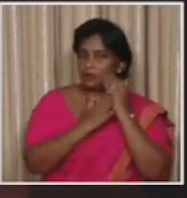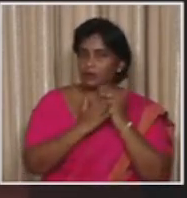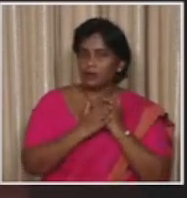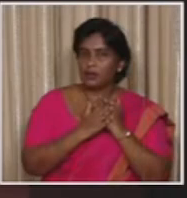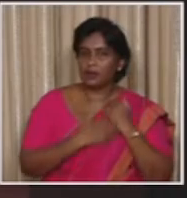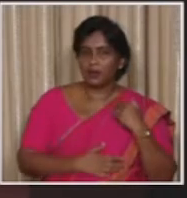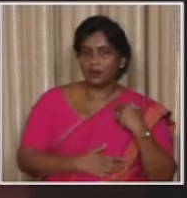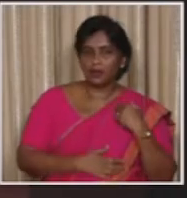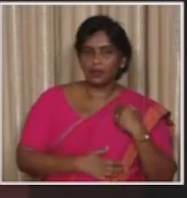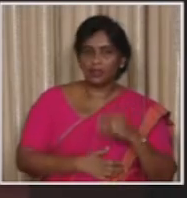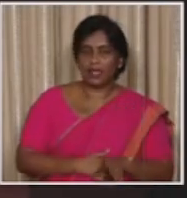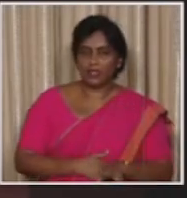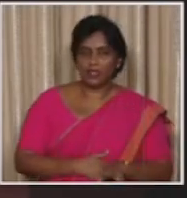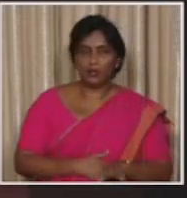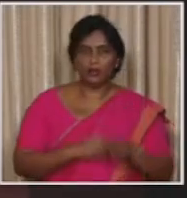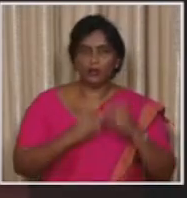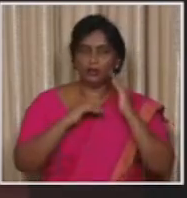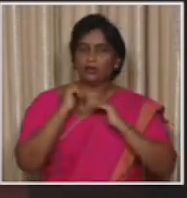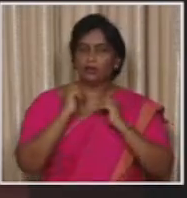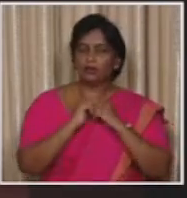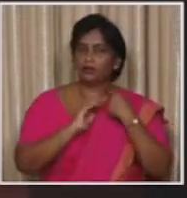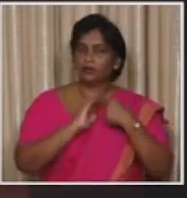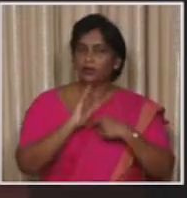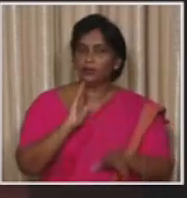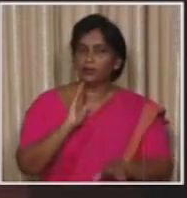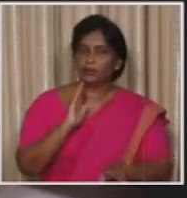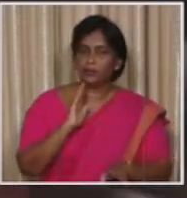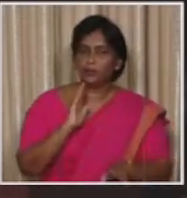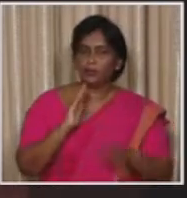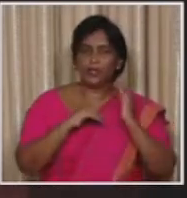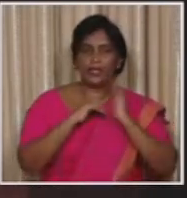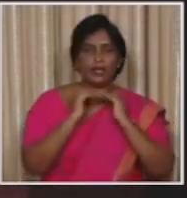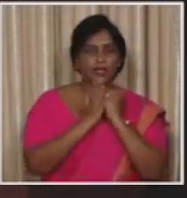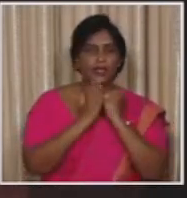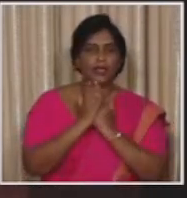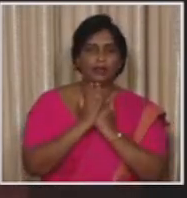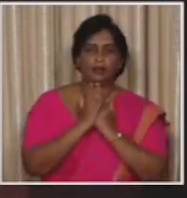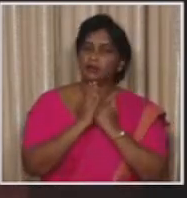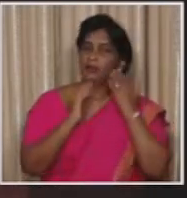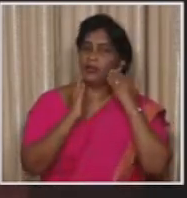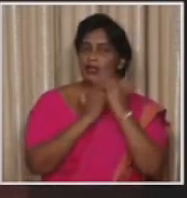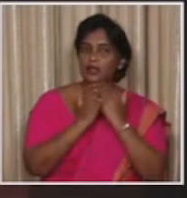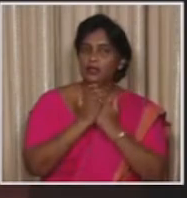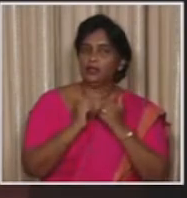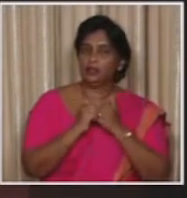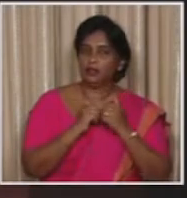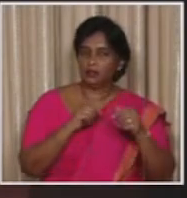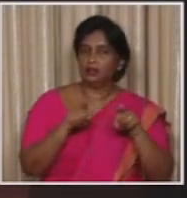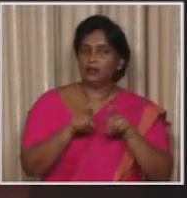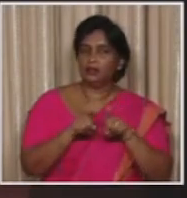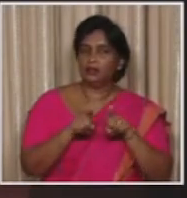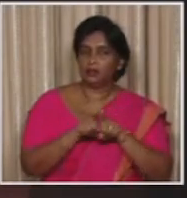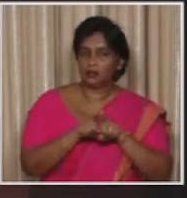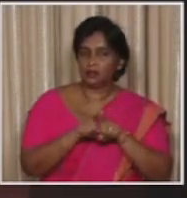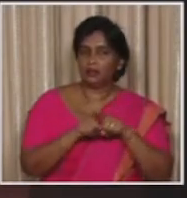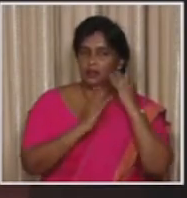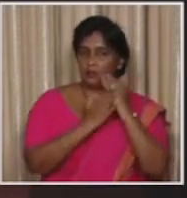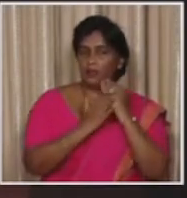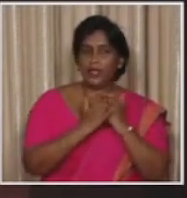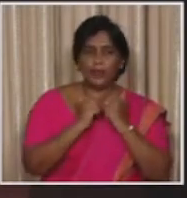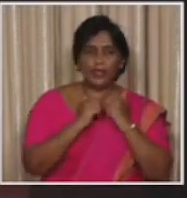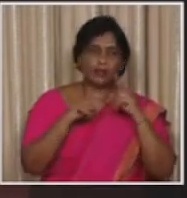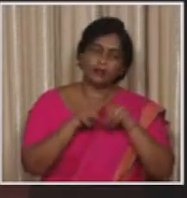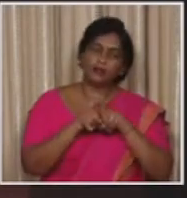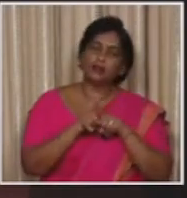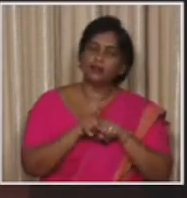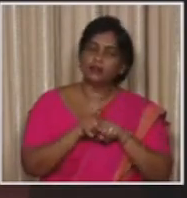රාජපක්ෂලගේ ආශිර්වාදයෙන් රට බංකොලොත් කරපු පොහට්ටු කල්ලියෙන් යැපෙන රාජ්‍ය නායකයට එකම මඟ